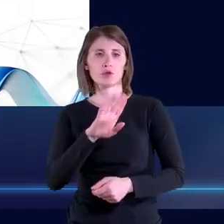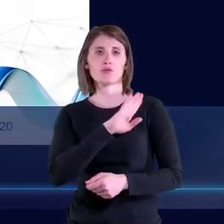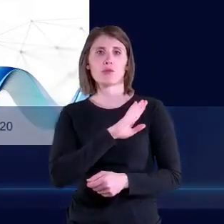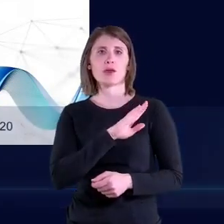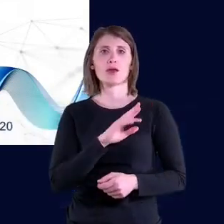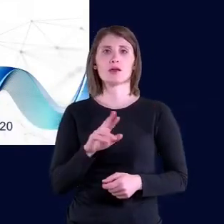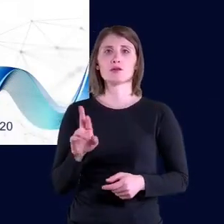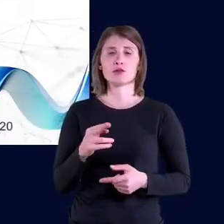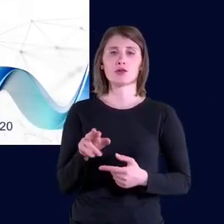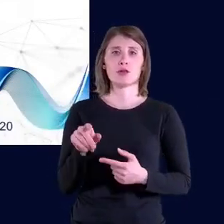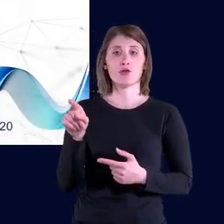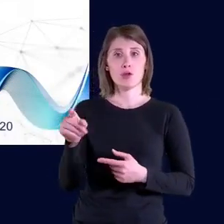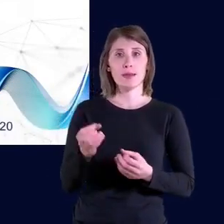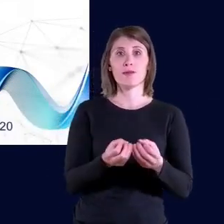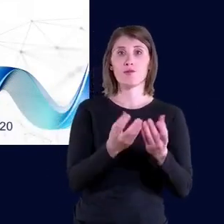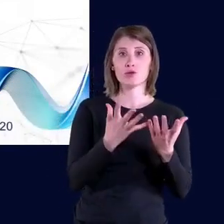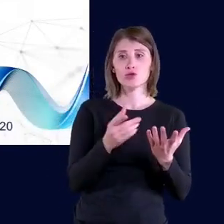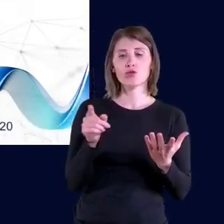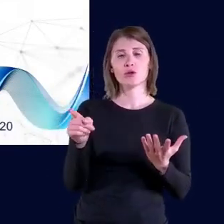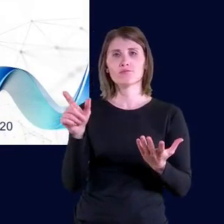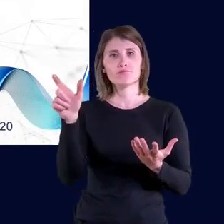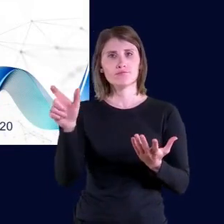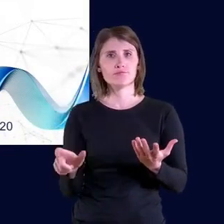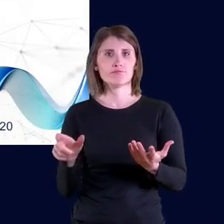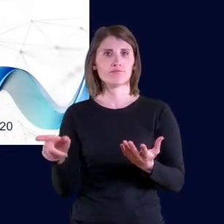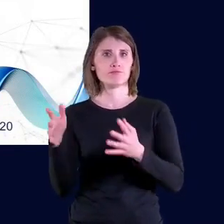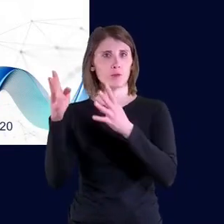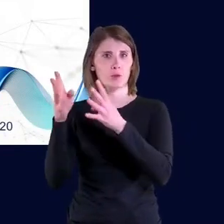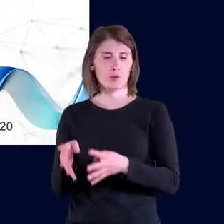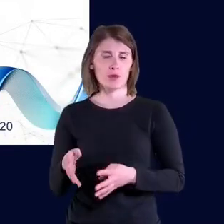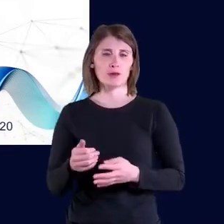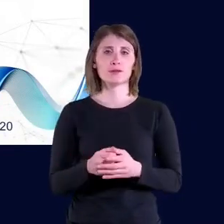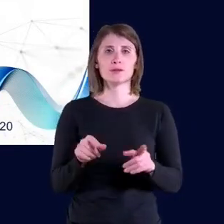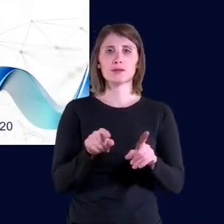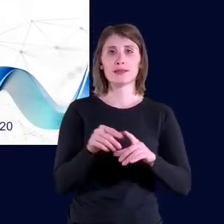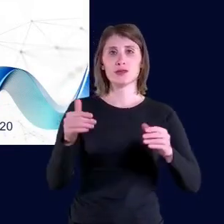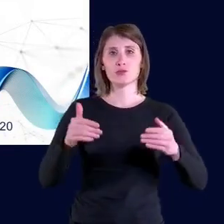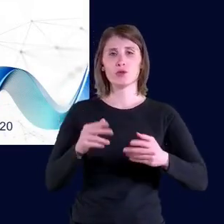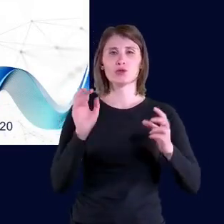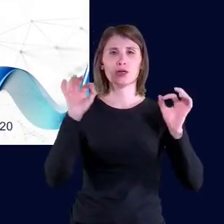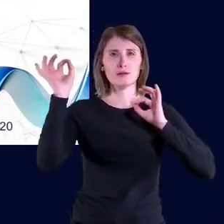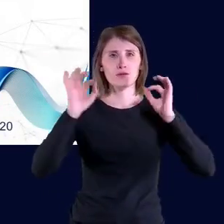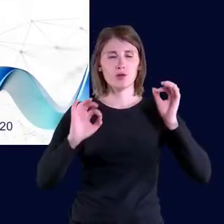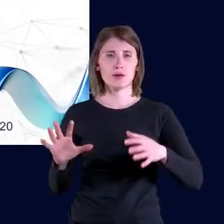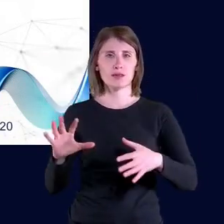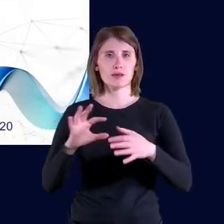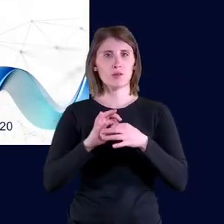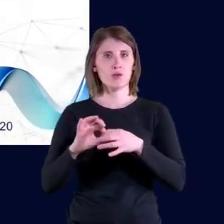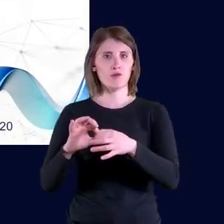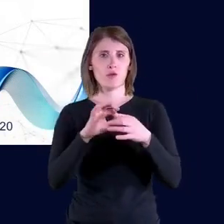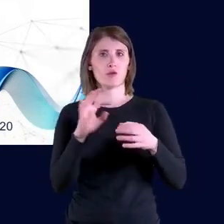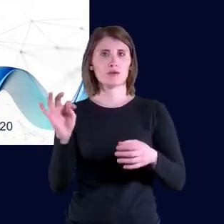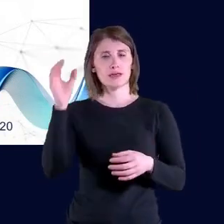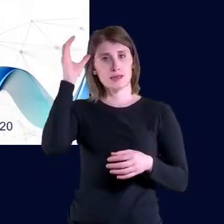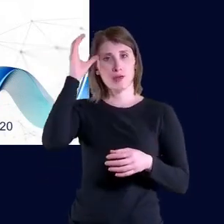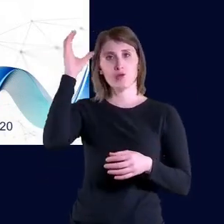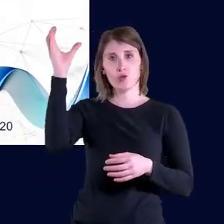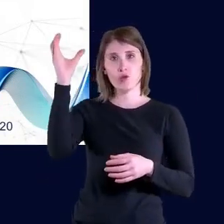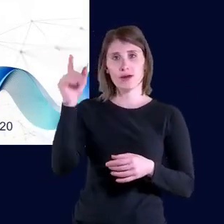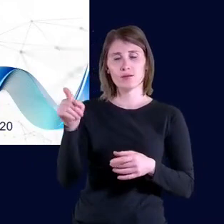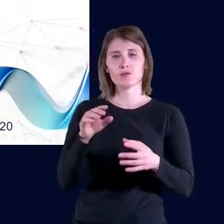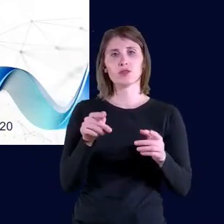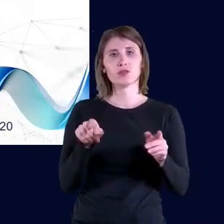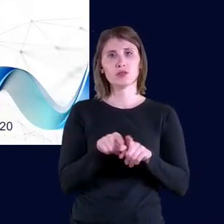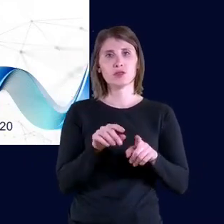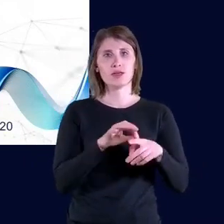obiekt tworzyła jak również możliwe jest powiązanie informacji Zolpidem autora i automatyczne